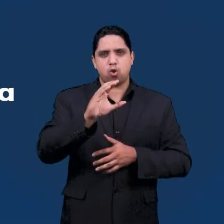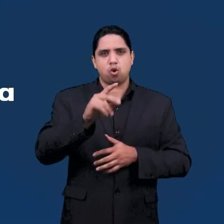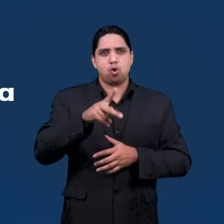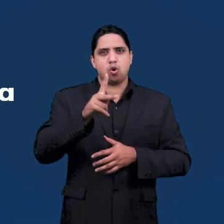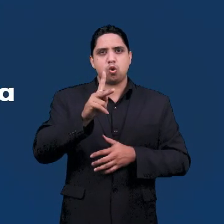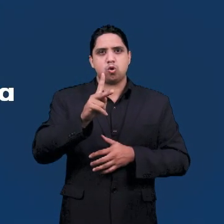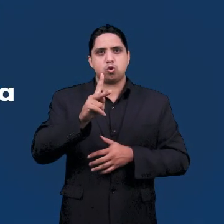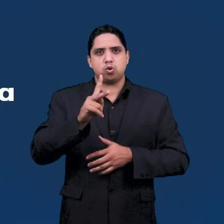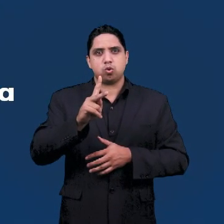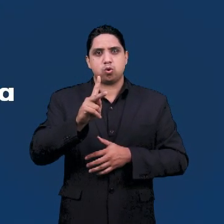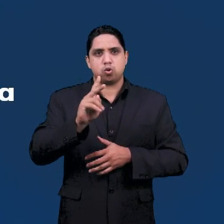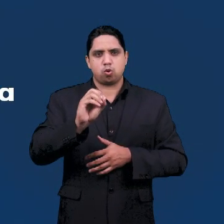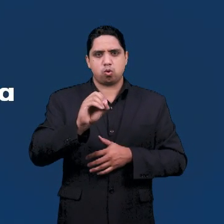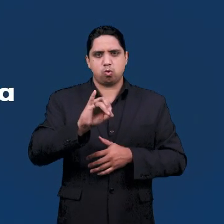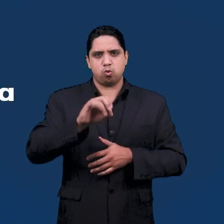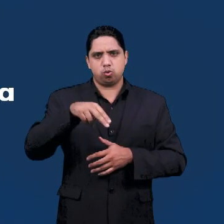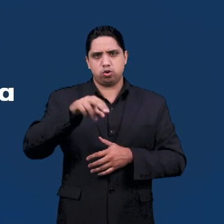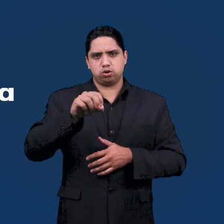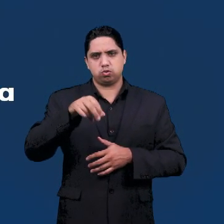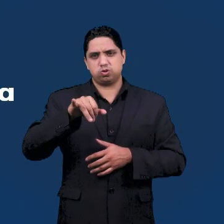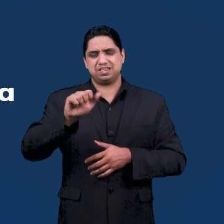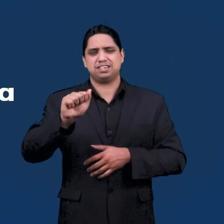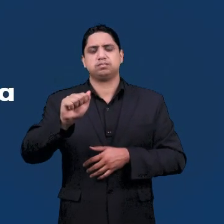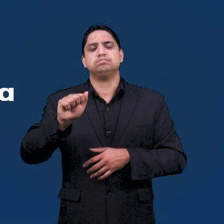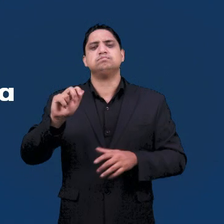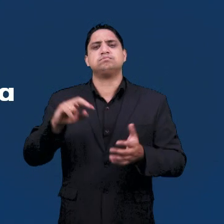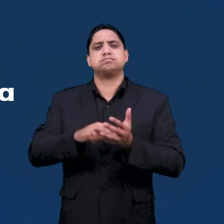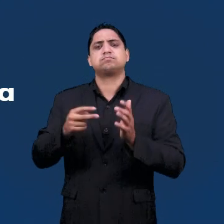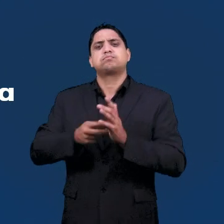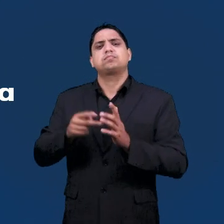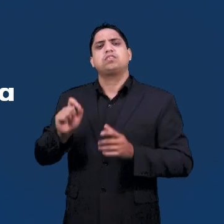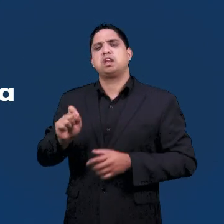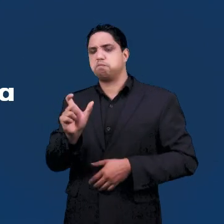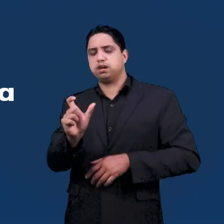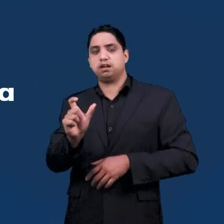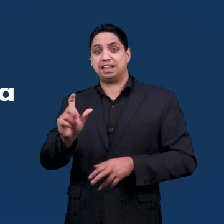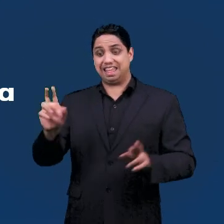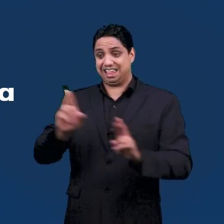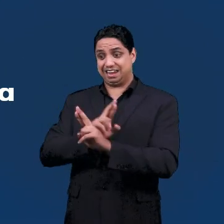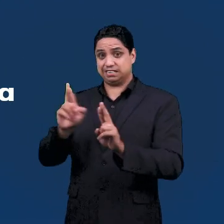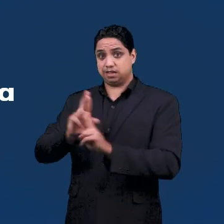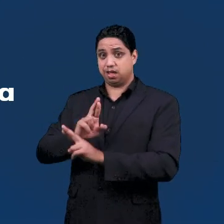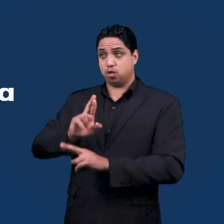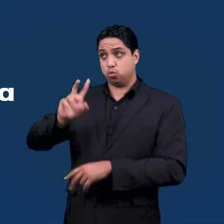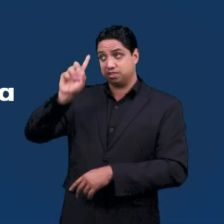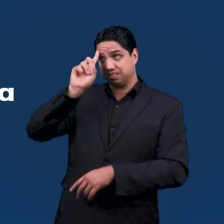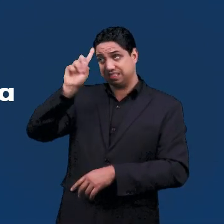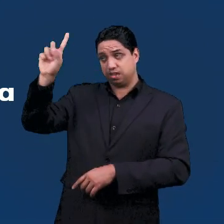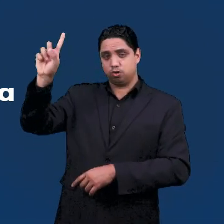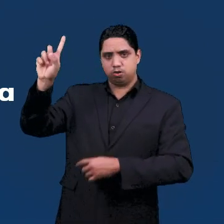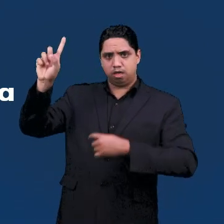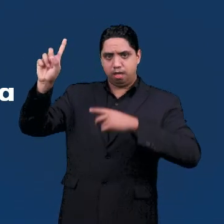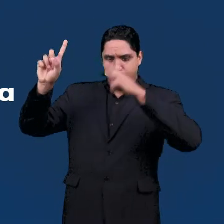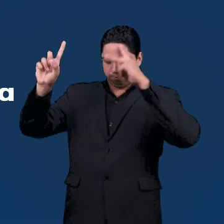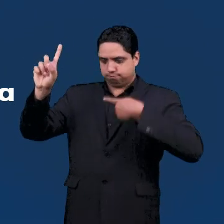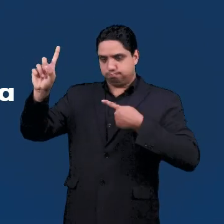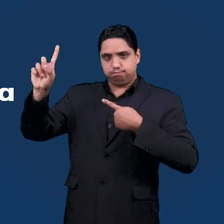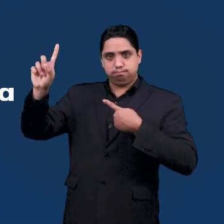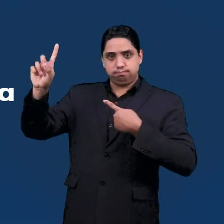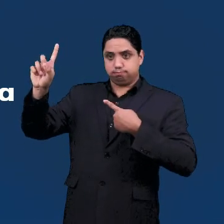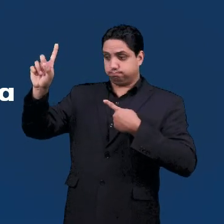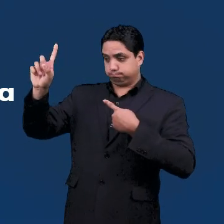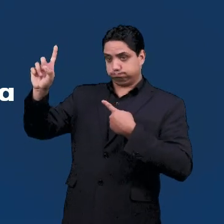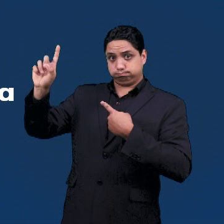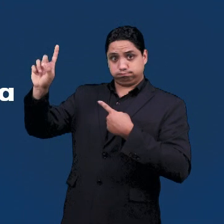Койнония, она в отношениях между человеком и Богом, и